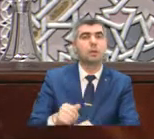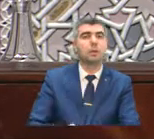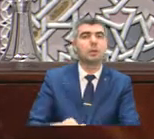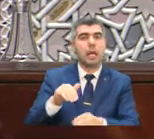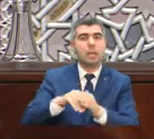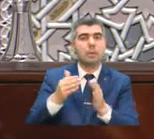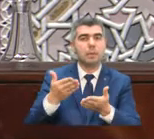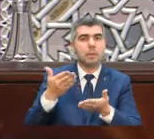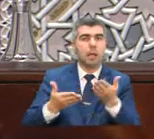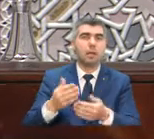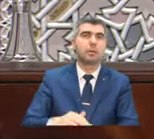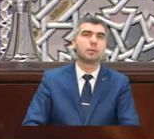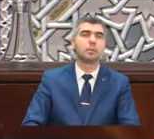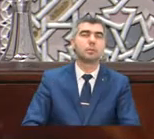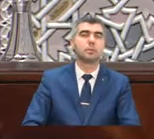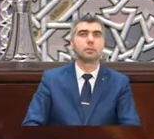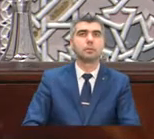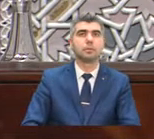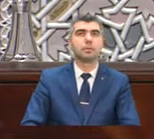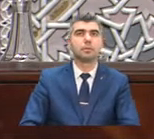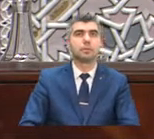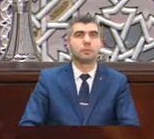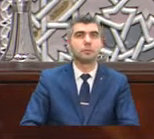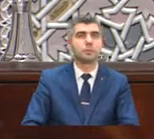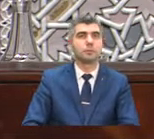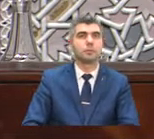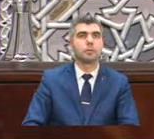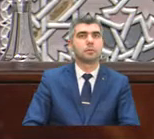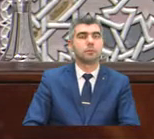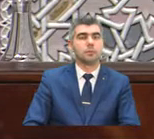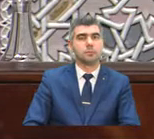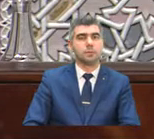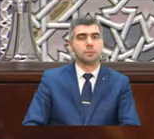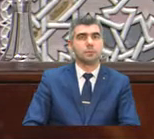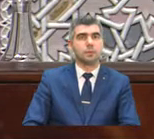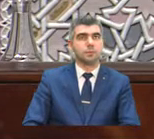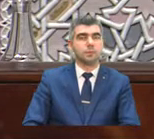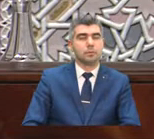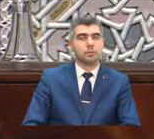الوحدة والتعادلية. كلمة لكم السيدة النائبة.